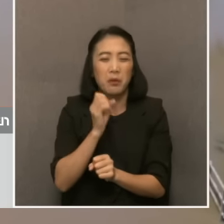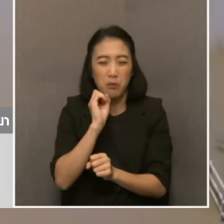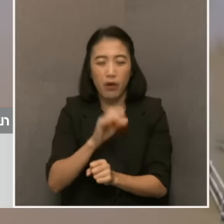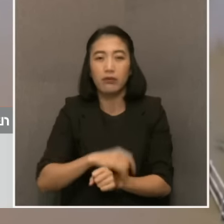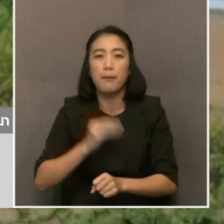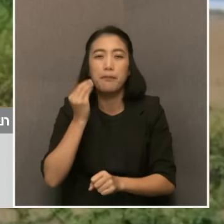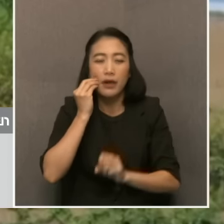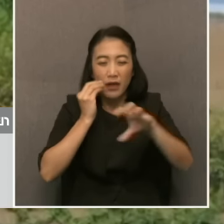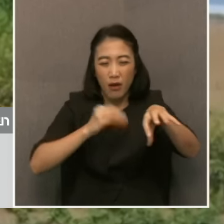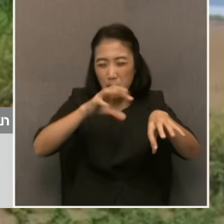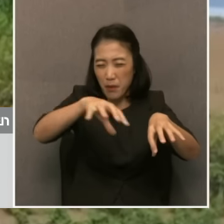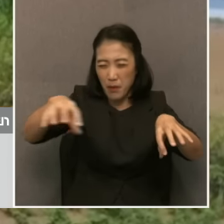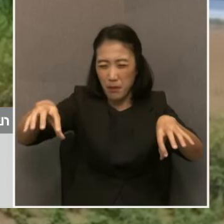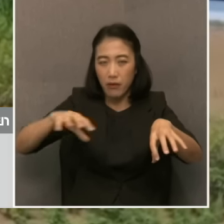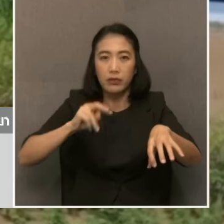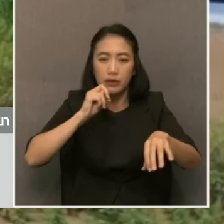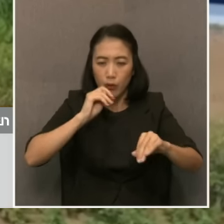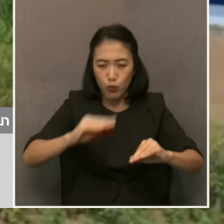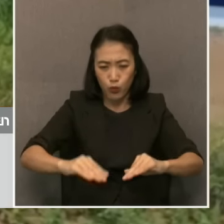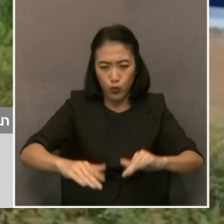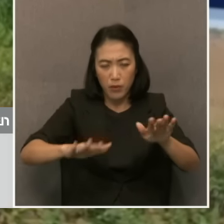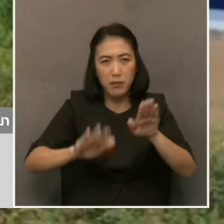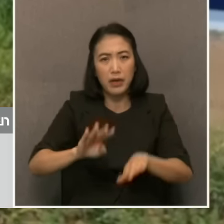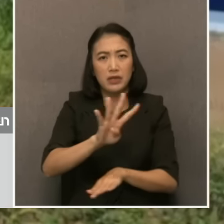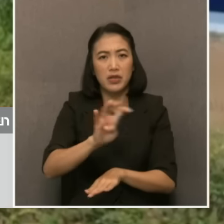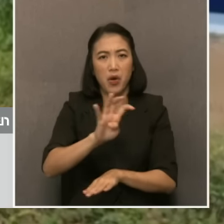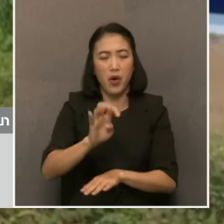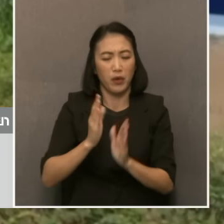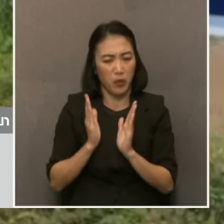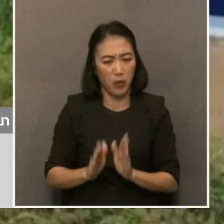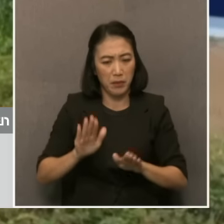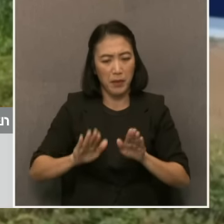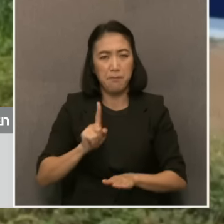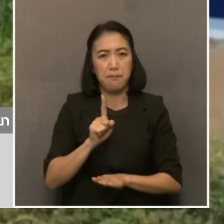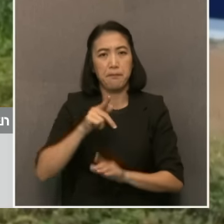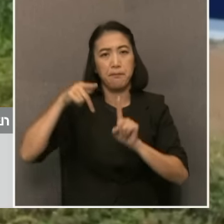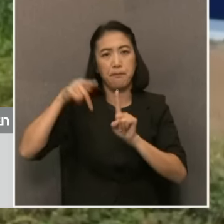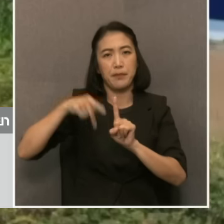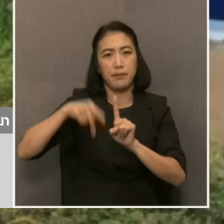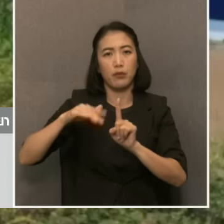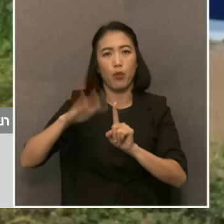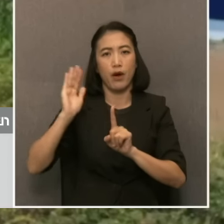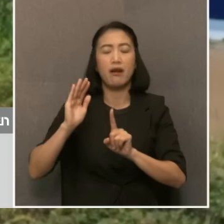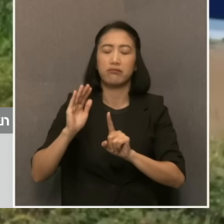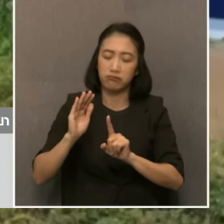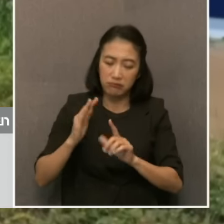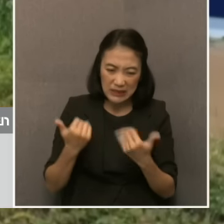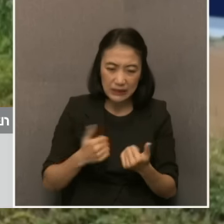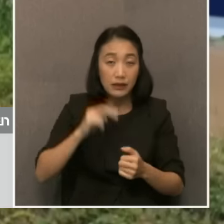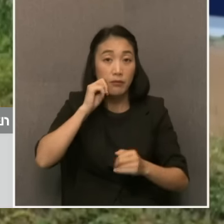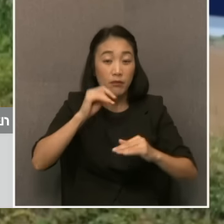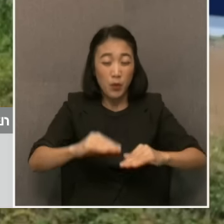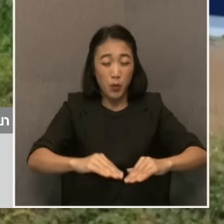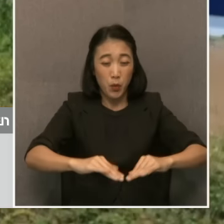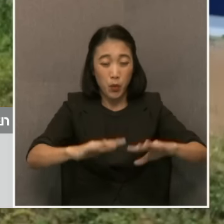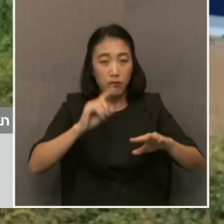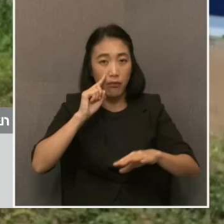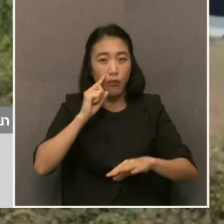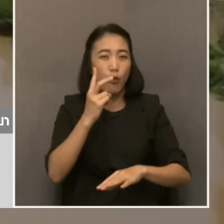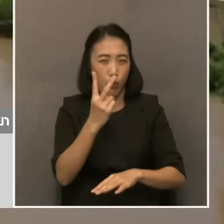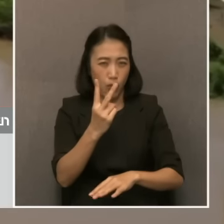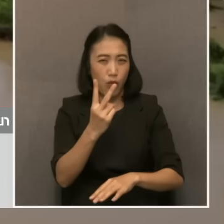ค่ะรวมทั้งหมดนะคะประมาณมากกว่า1,000คนและพื้นที่ตรงนี้ถูกน้ำท่วมเป็นระลอกที่ 2ในรอบปีแถม